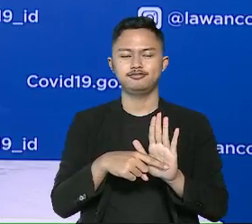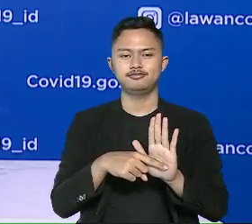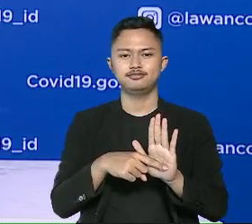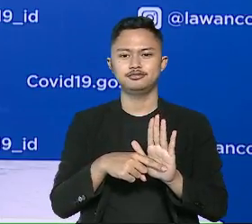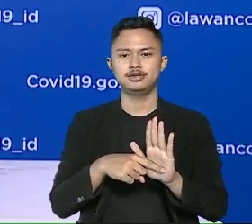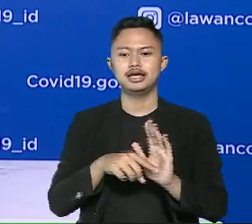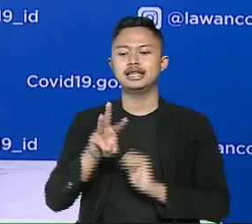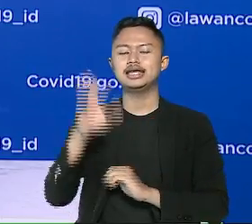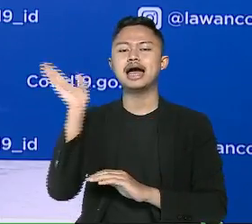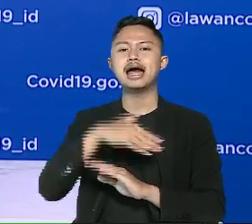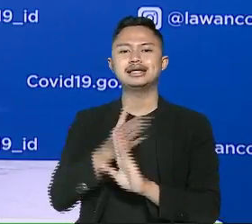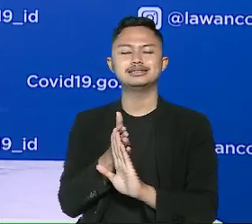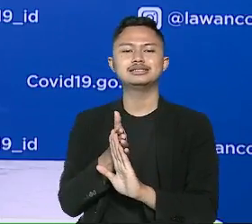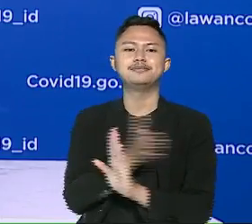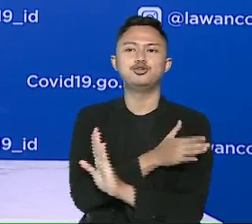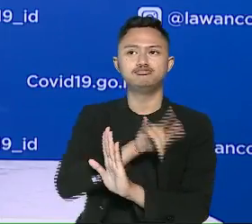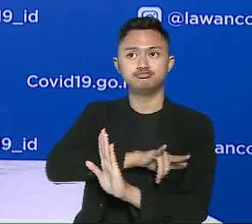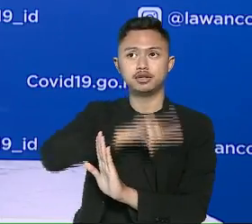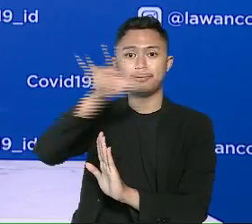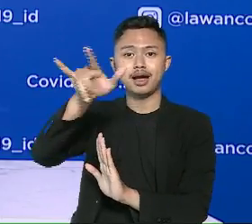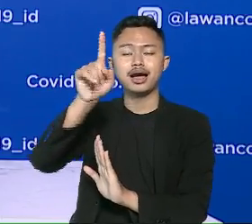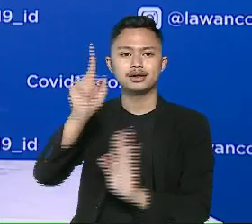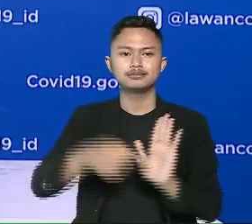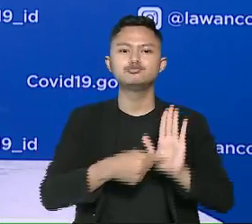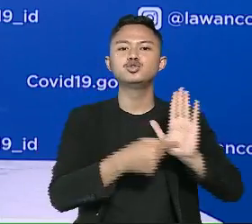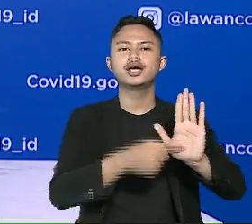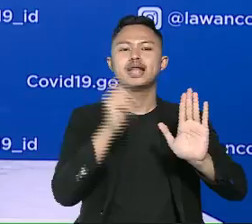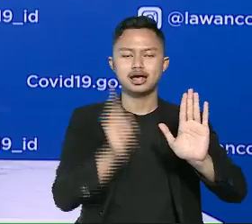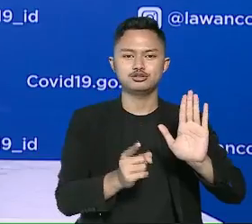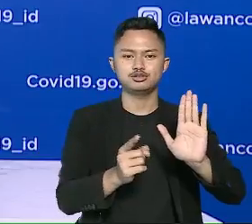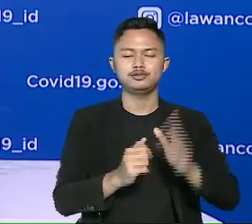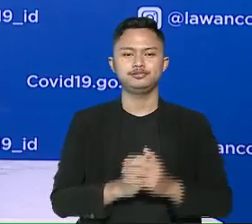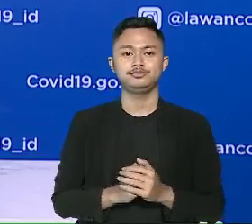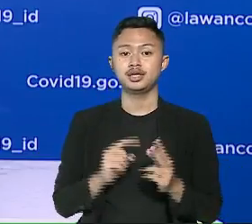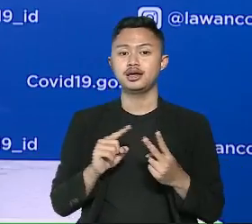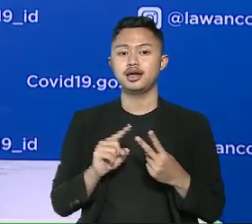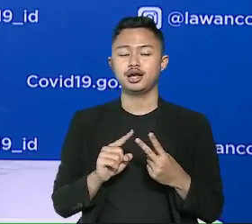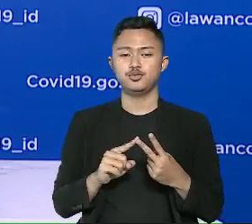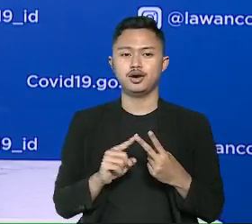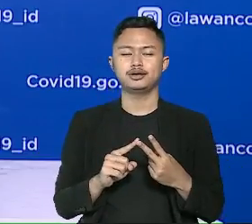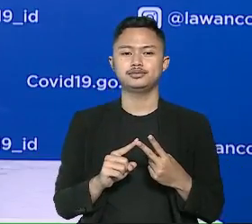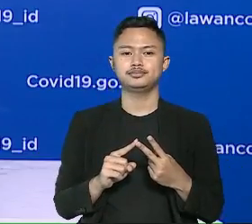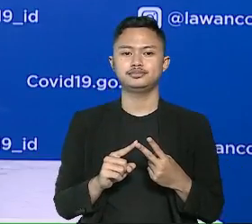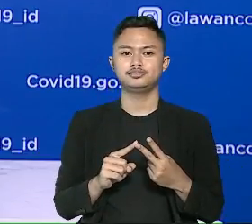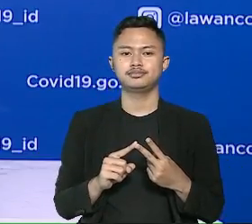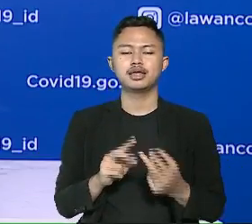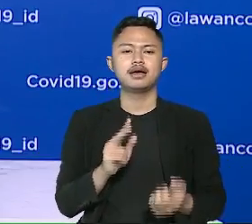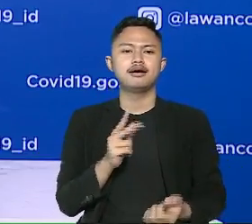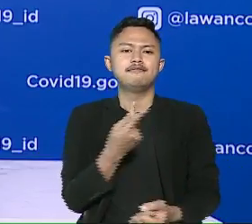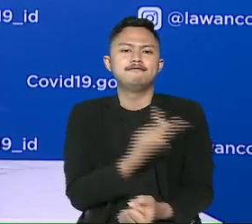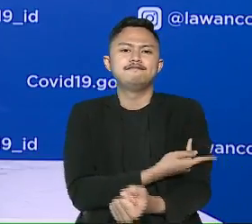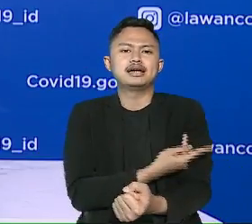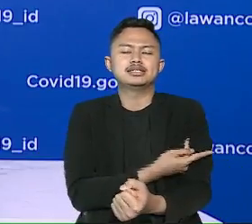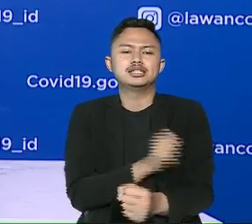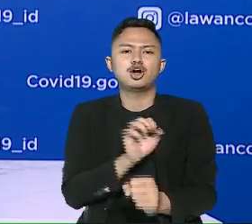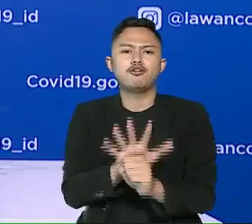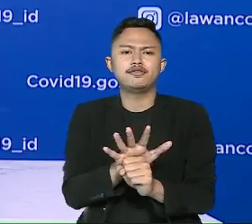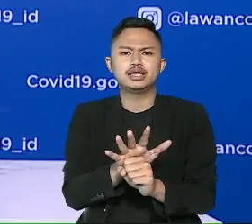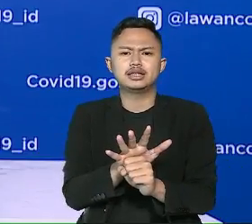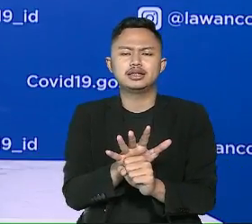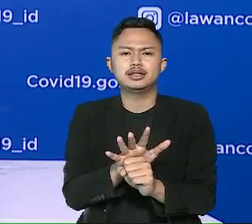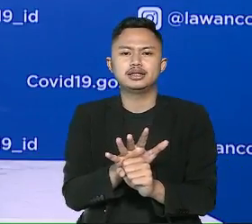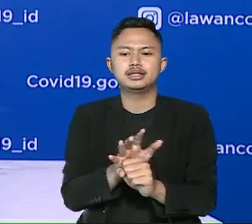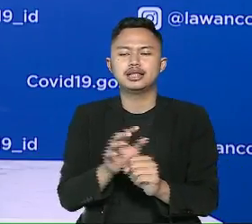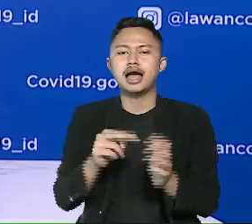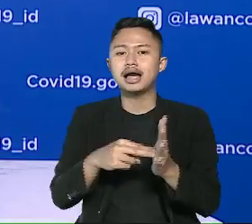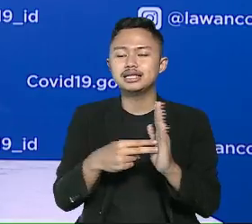3 kali 24 jam sebelum keberangkatan. Yang kedua, kewajiban telah menerima vaksinasi COVID-19 minimal